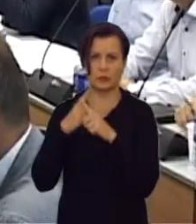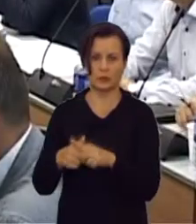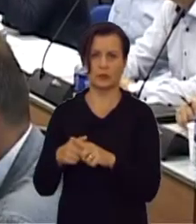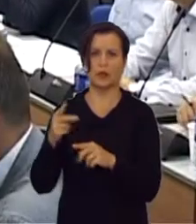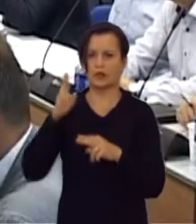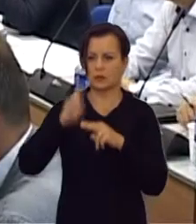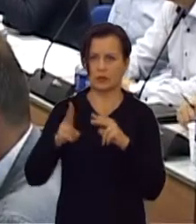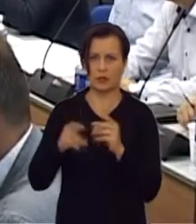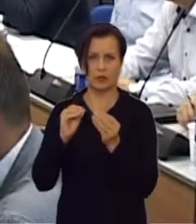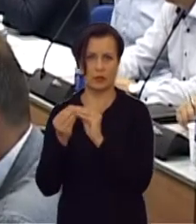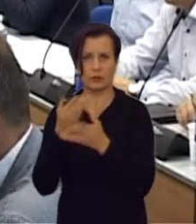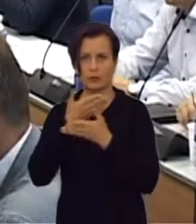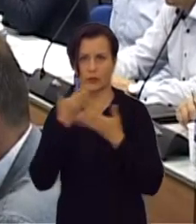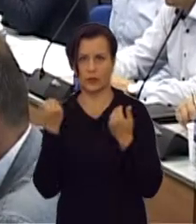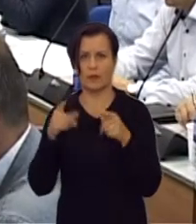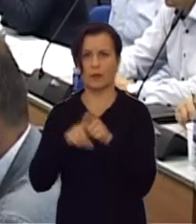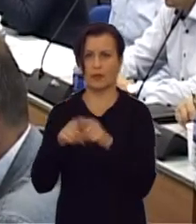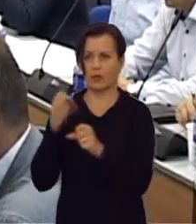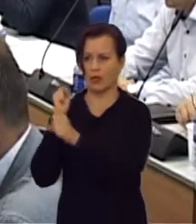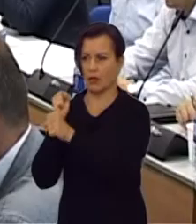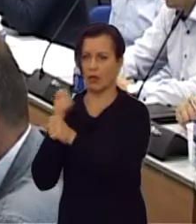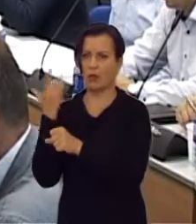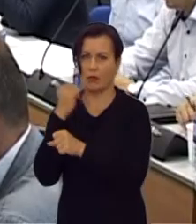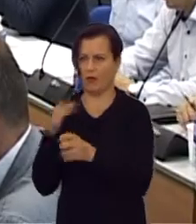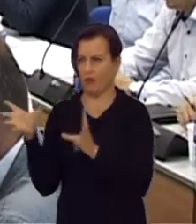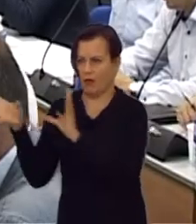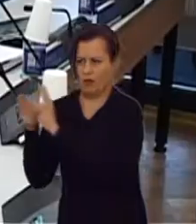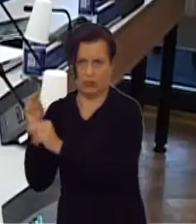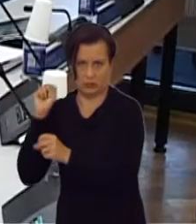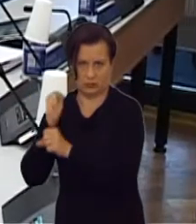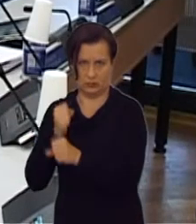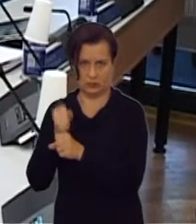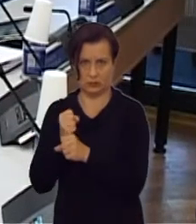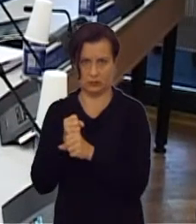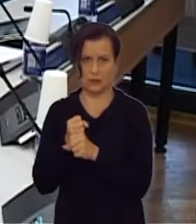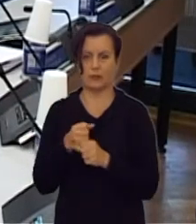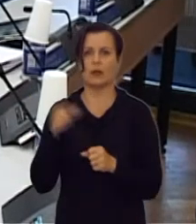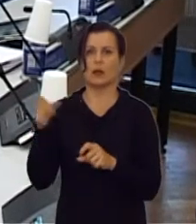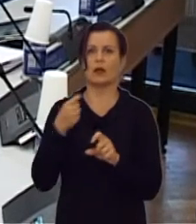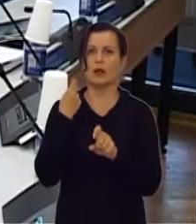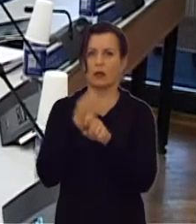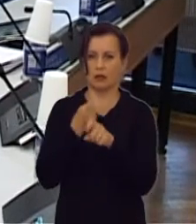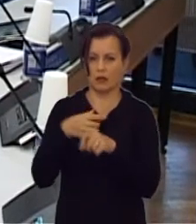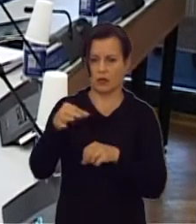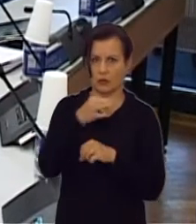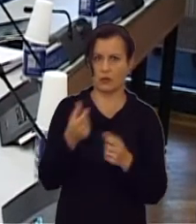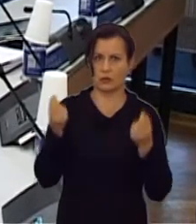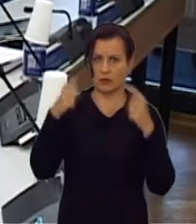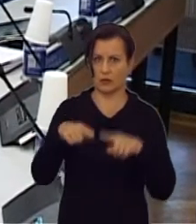balsavimai atskirais klausimais ir, sakysim, galbūt tas pats elgesys, pasisakymai rodė, kad jie anksčiau ar